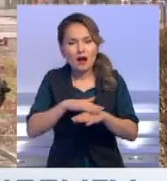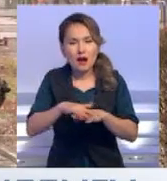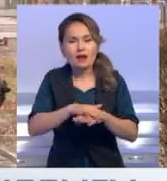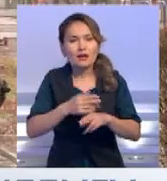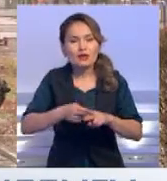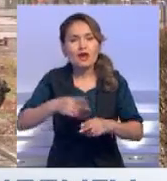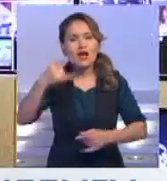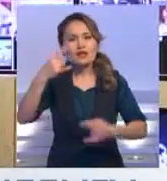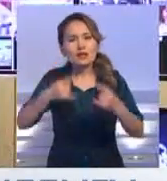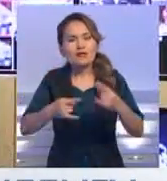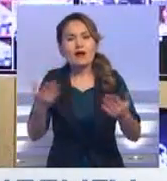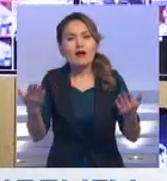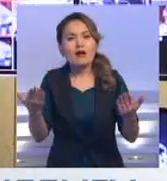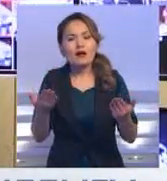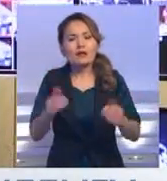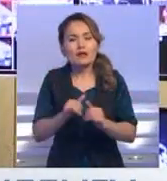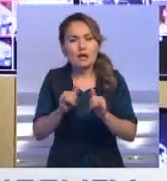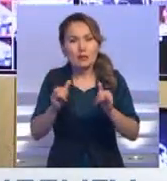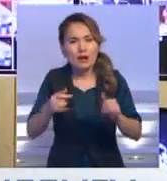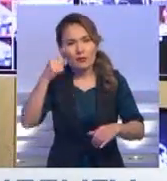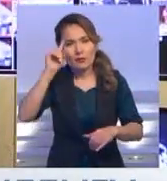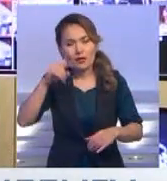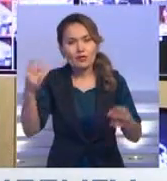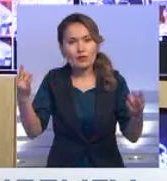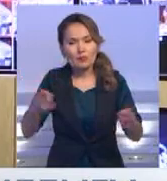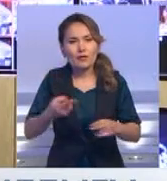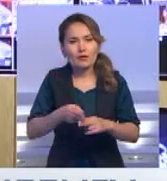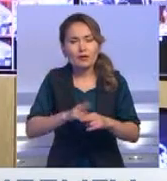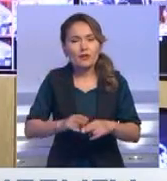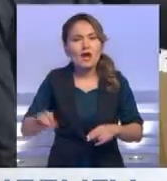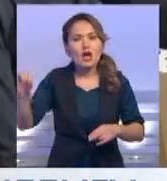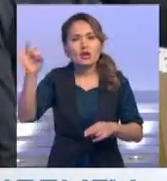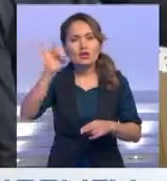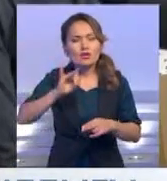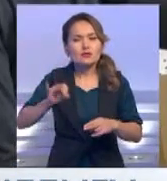дамығанын білуі тиіс. Бұл жаңалықтар мен дүниетанудың дәуірі болды.